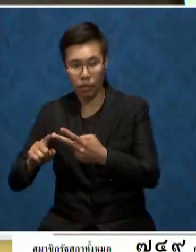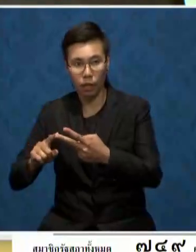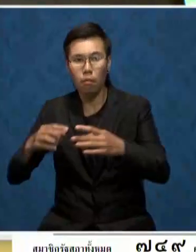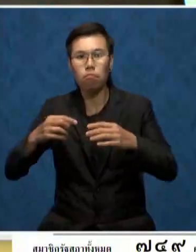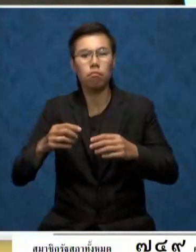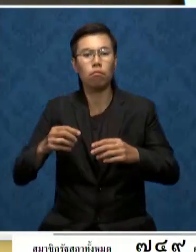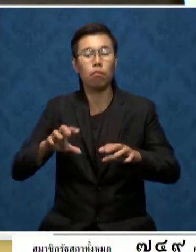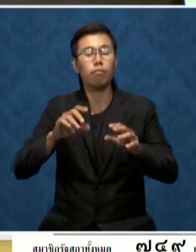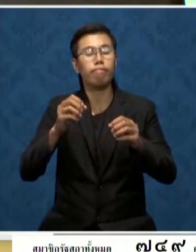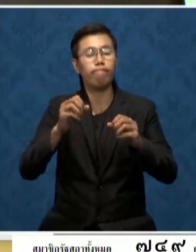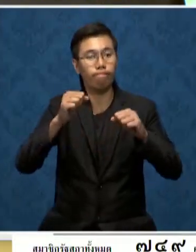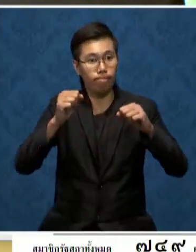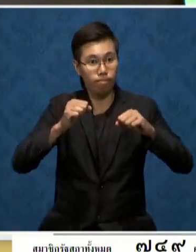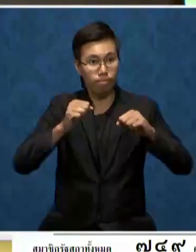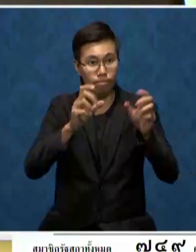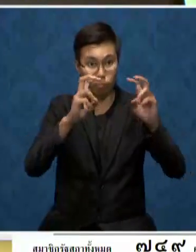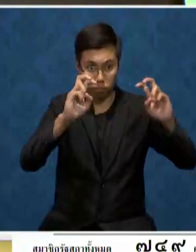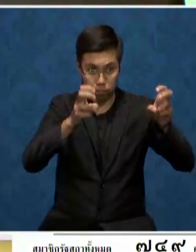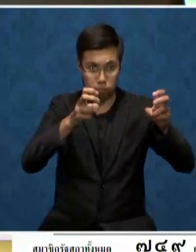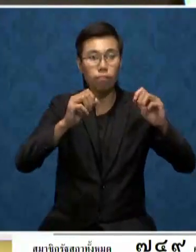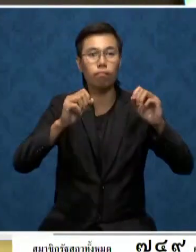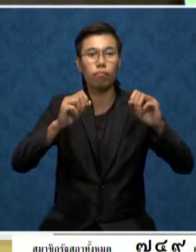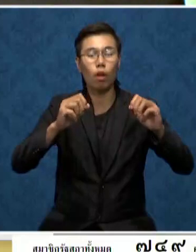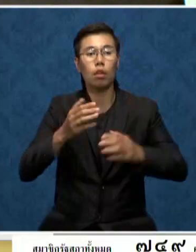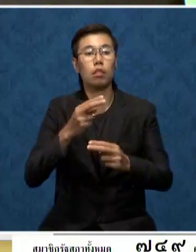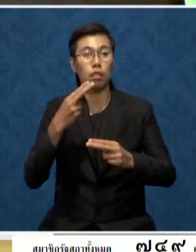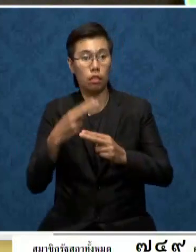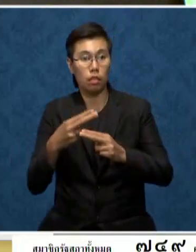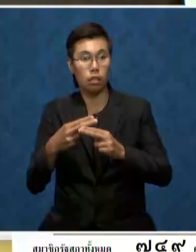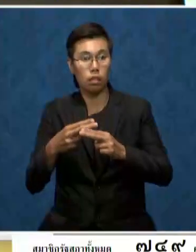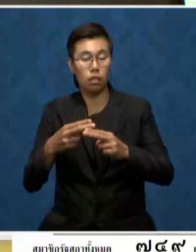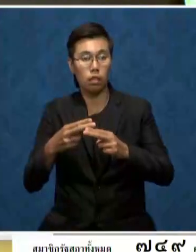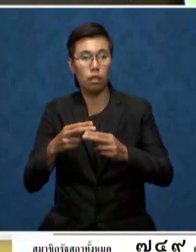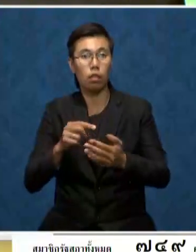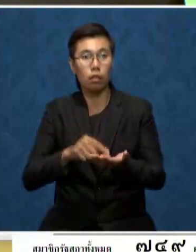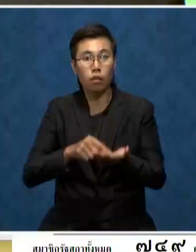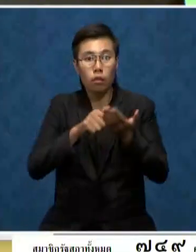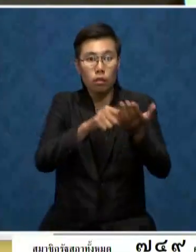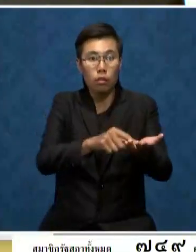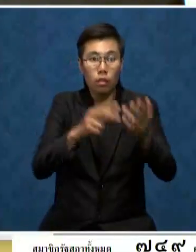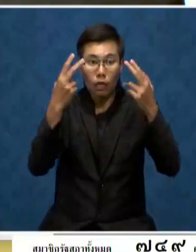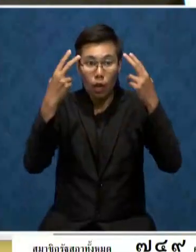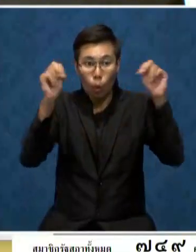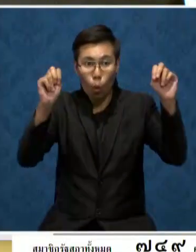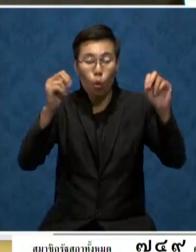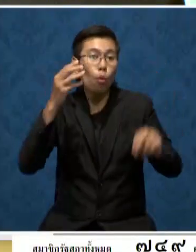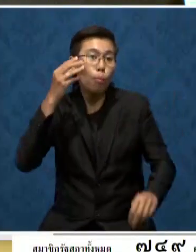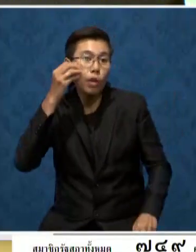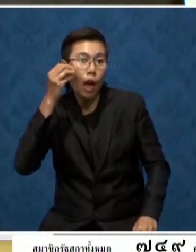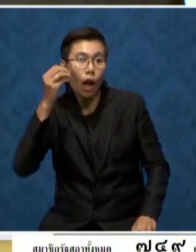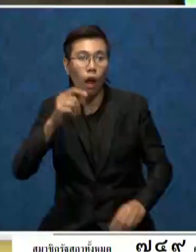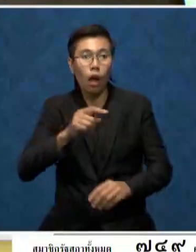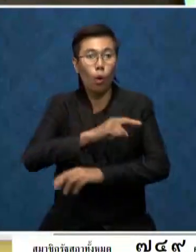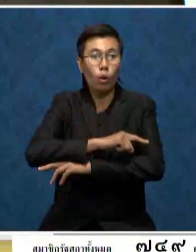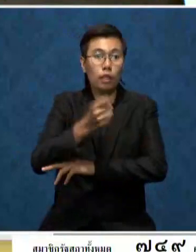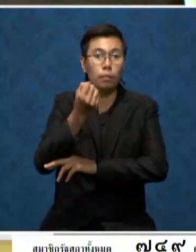มาชุรสภาว่ยัดติที่เสนอชื่อคุพิธาล Holy Levina เป็ยิsh honestlyตกไปแล้ว เมอวท 13 กมกดาไม่สา